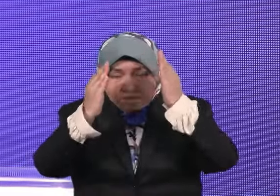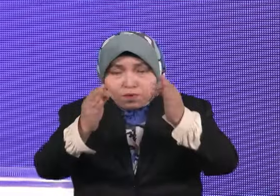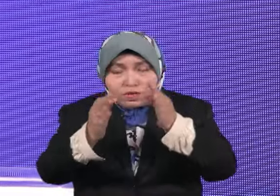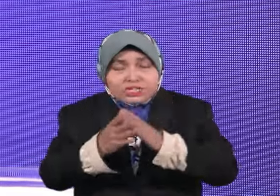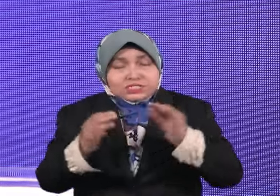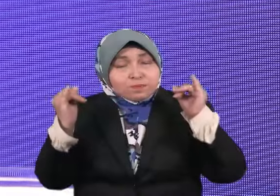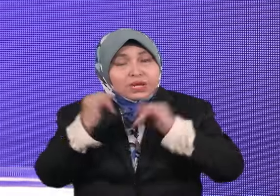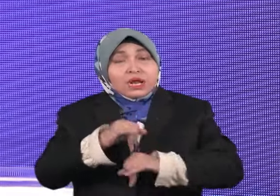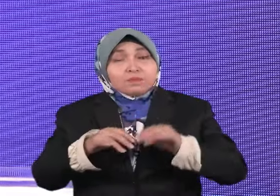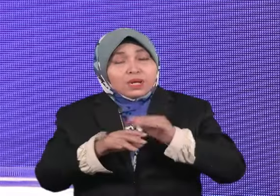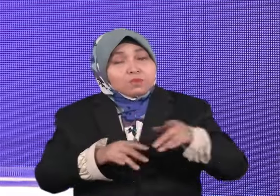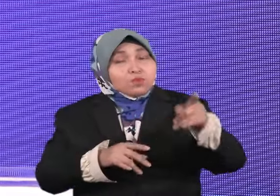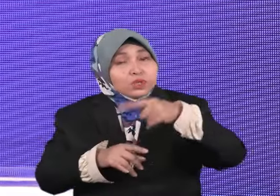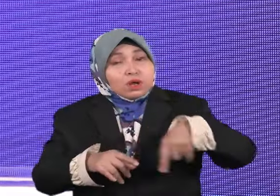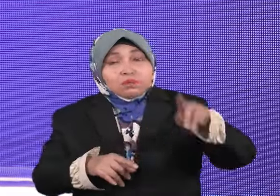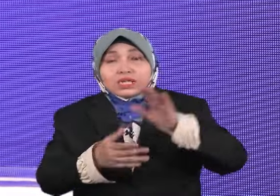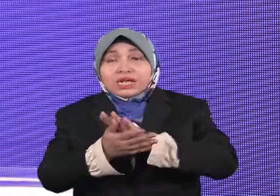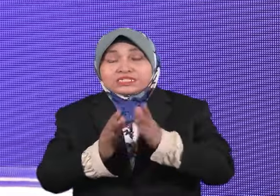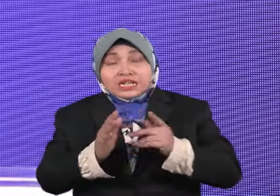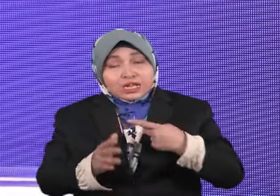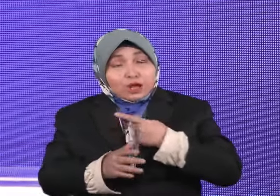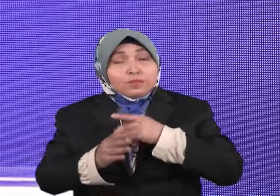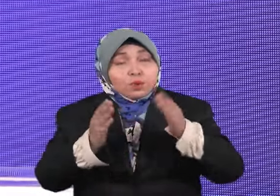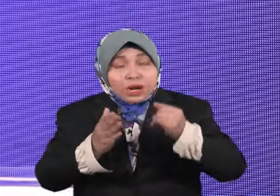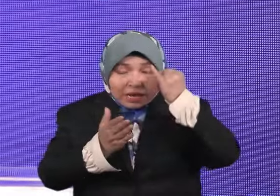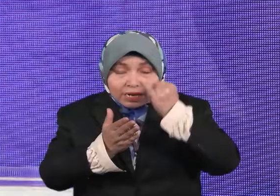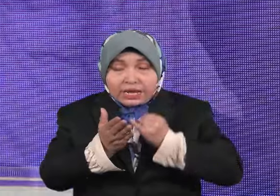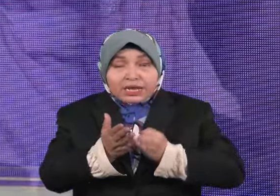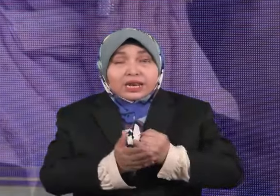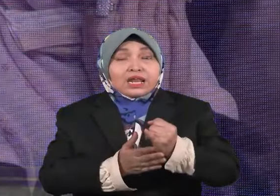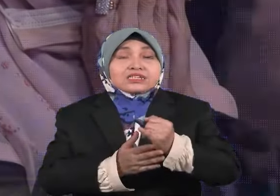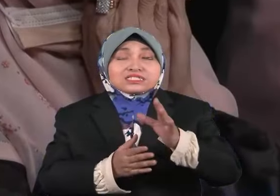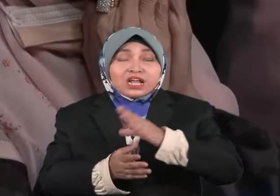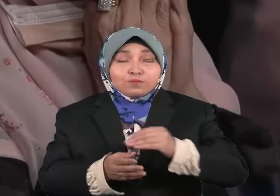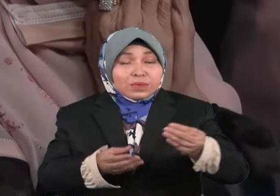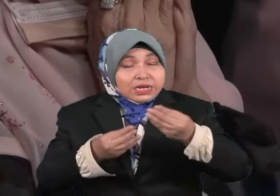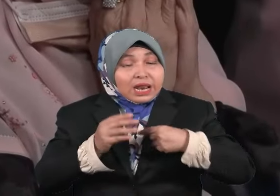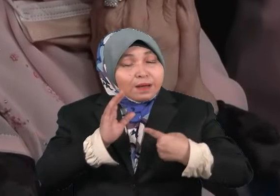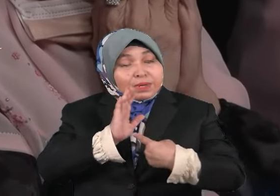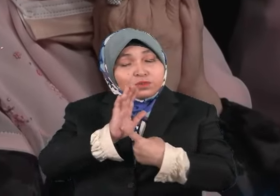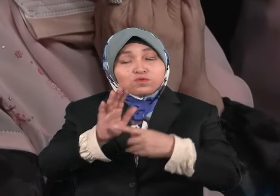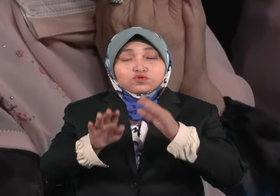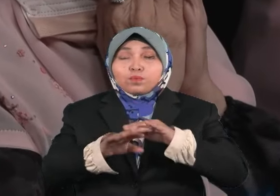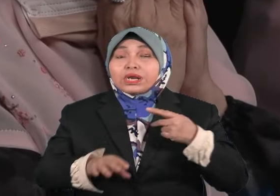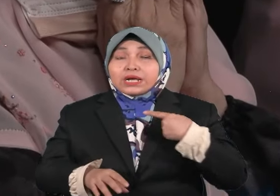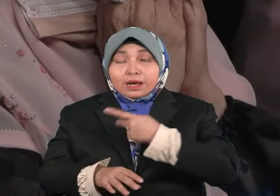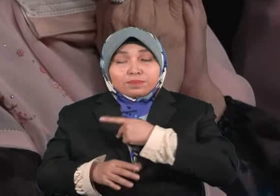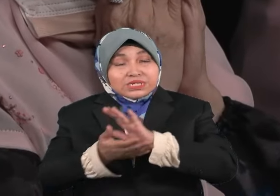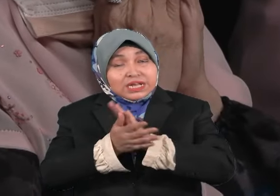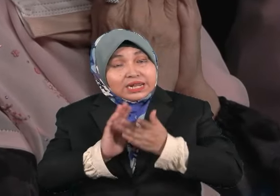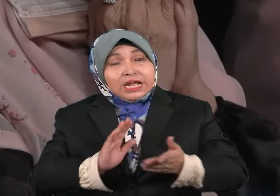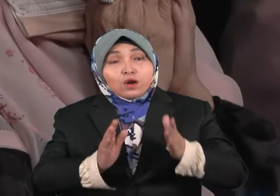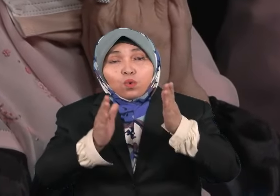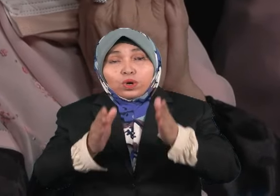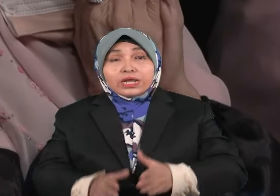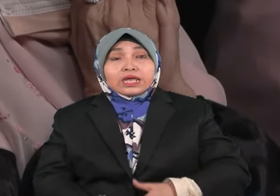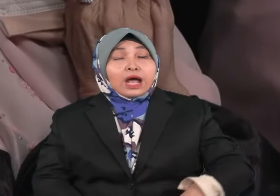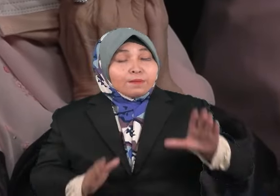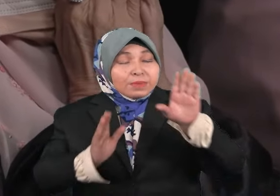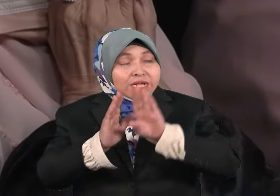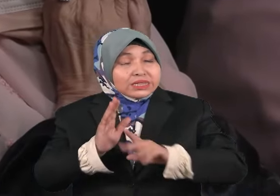beribadat kepada-Mu ya Allah, dan jadikanlah kami orang-orang ikhlas ya Allah, dan berilah petunjuk kepada kami ya Allah, jadikanlah kami orang yang bertakwa, orang